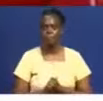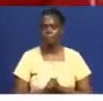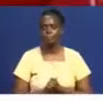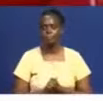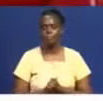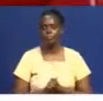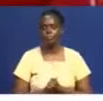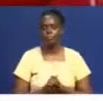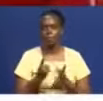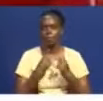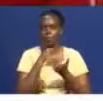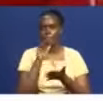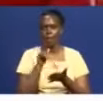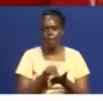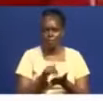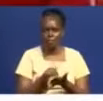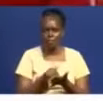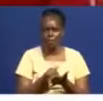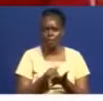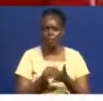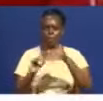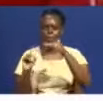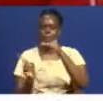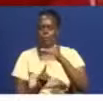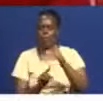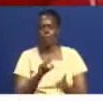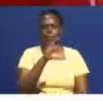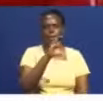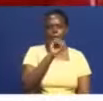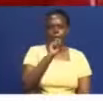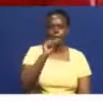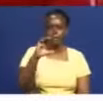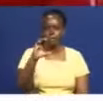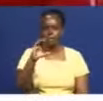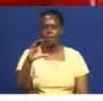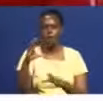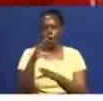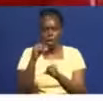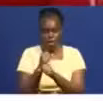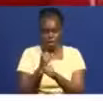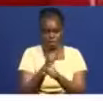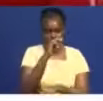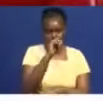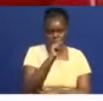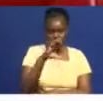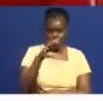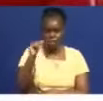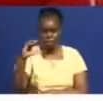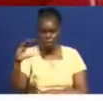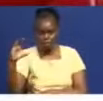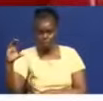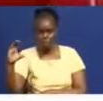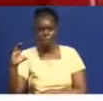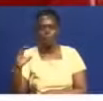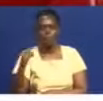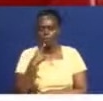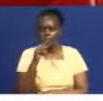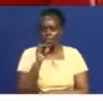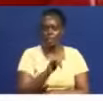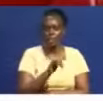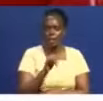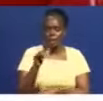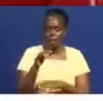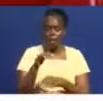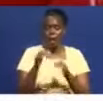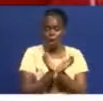ningependa pia kuzungumzia taasisi kama ya ESC. Ni jambo la kusikitisha, na tungependa